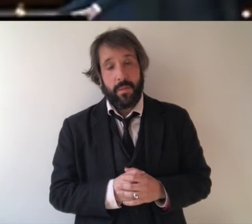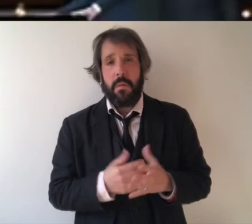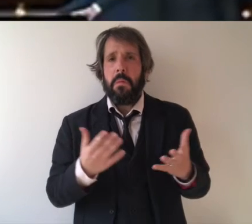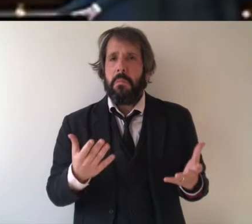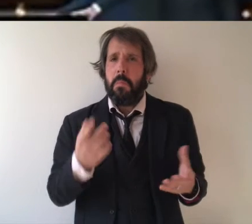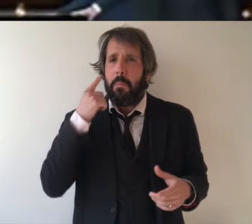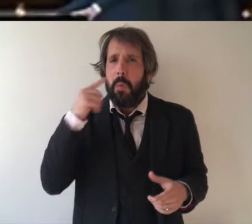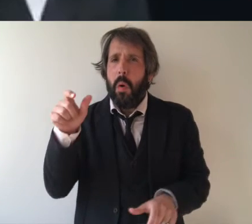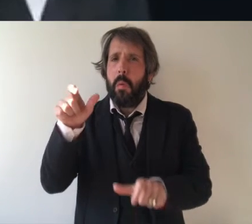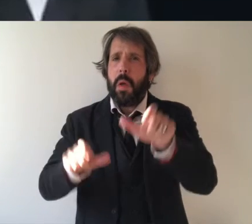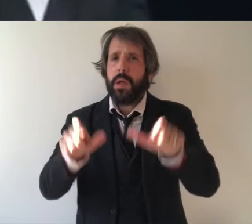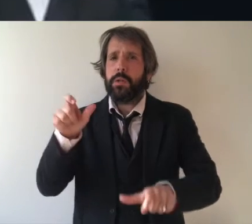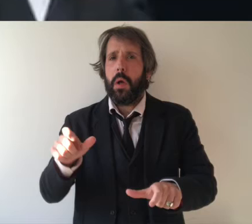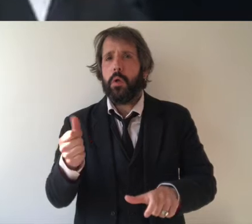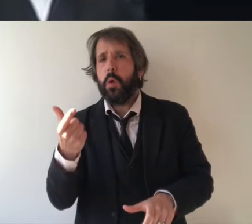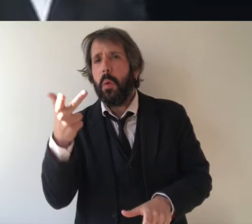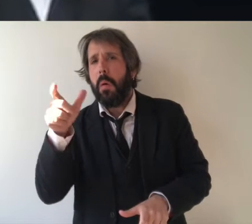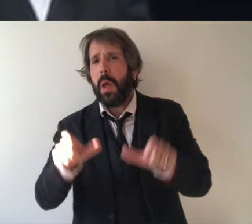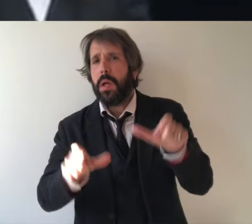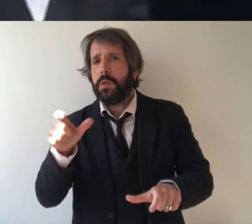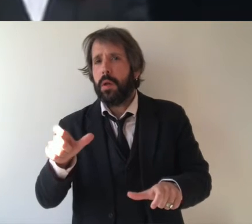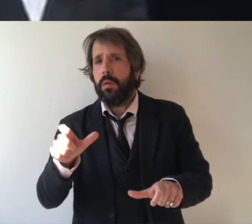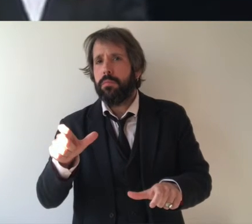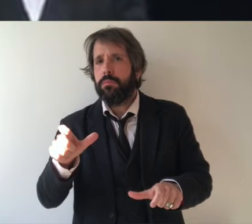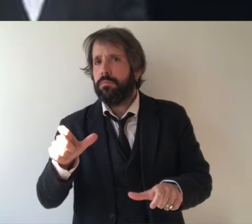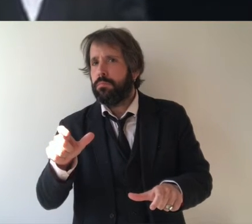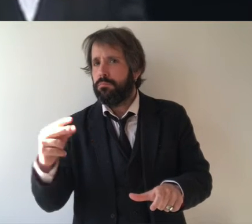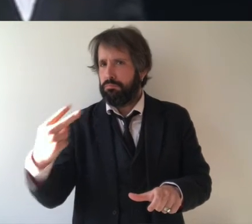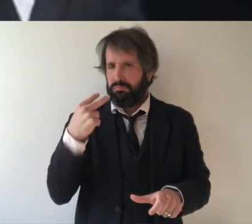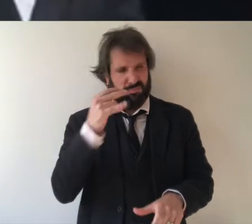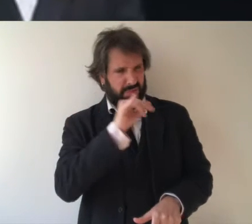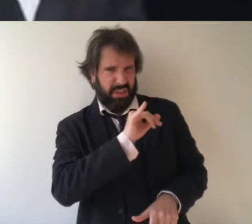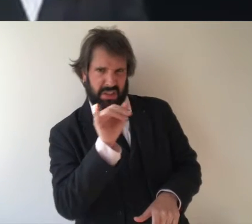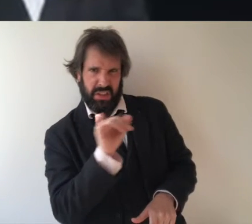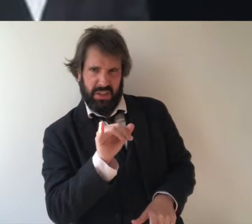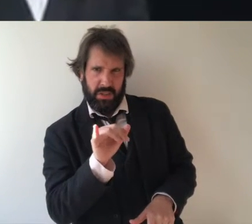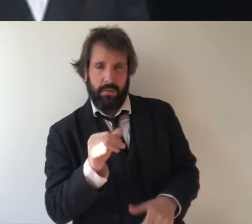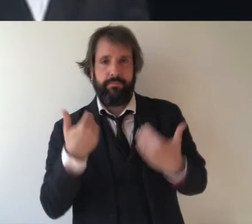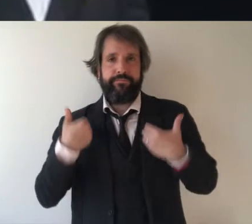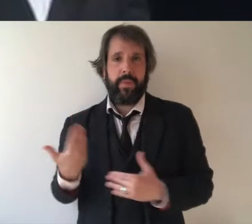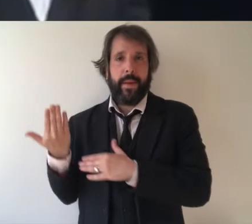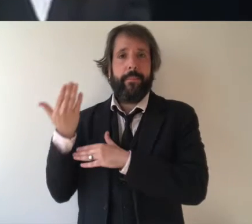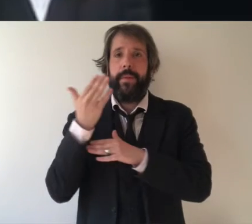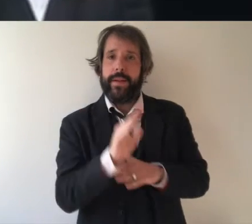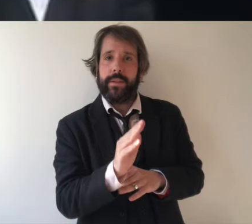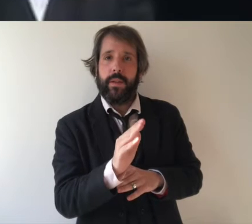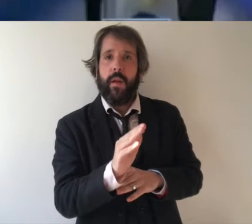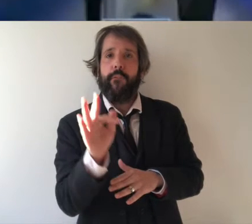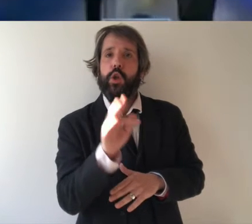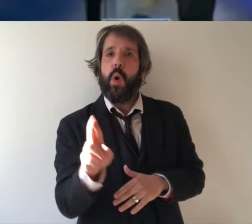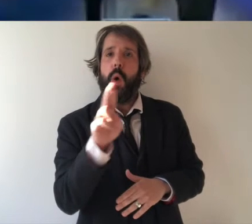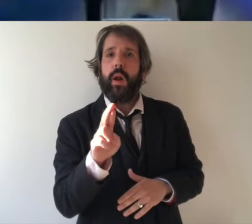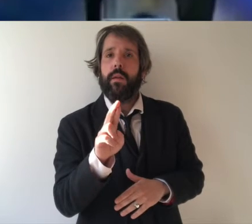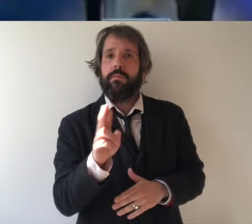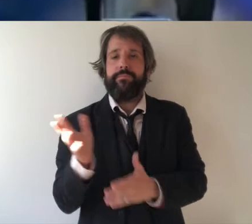À l'intention des 2 ou 3 hurluberlus qui ne nous auraient pas immédiatement reconnus, je nous présente, je suis